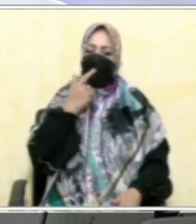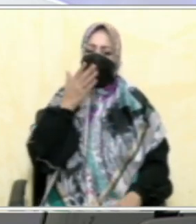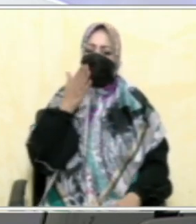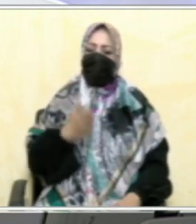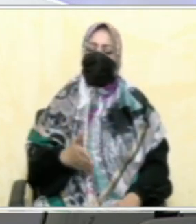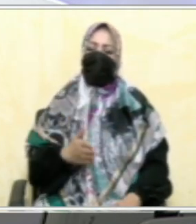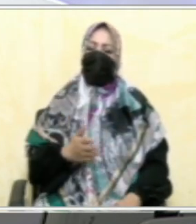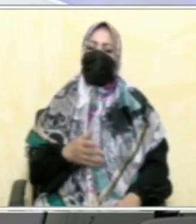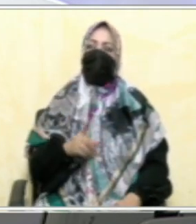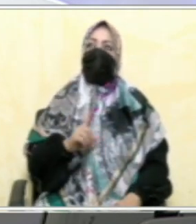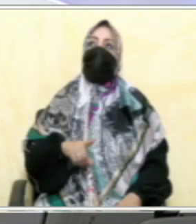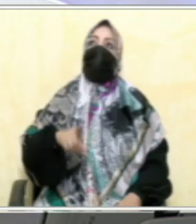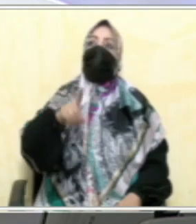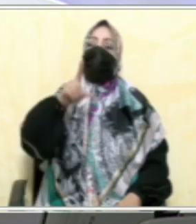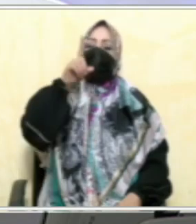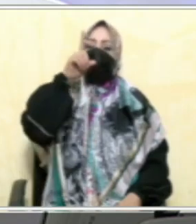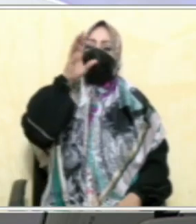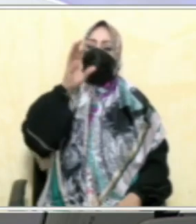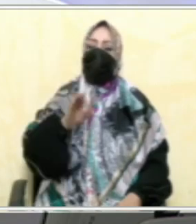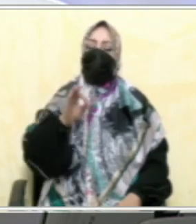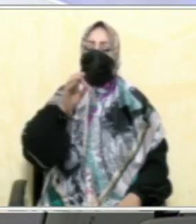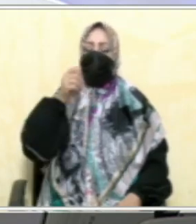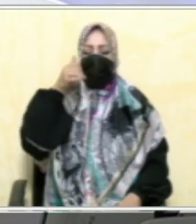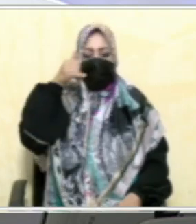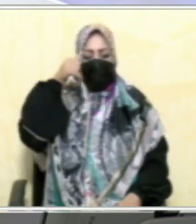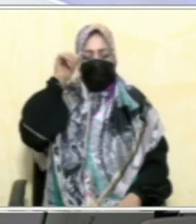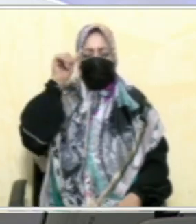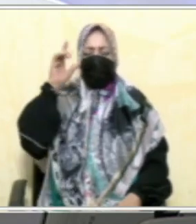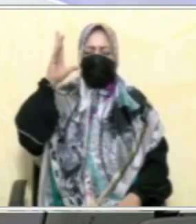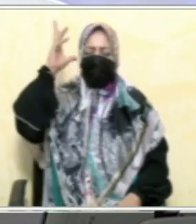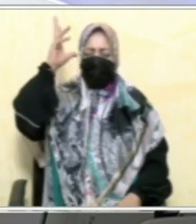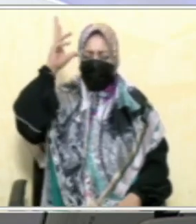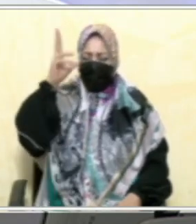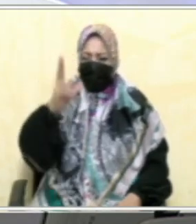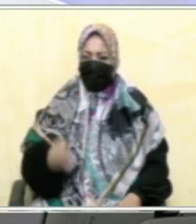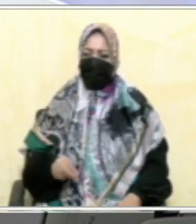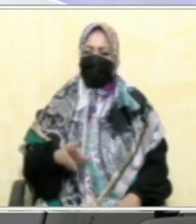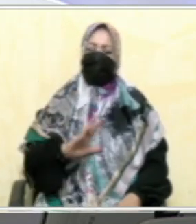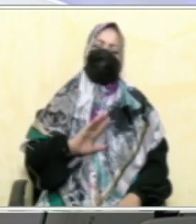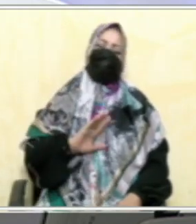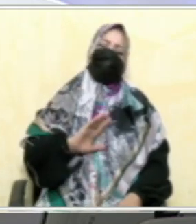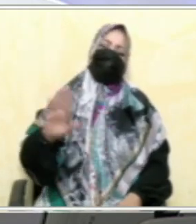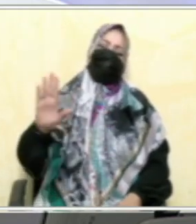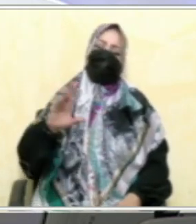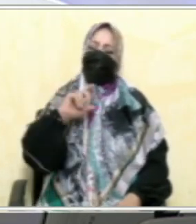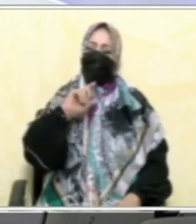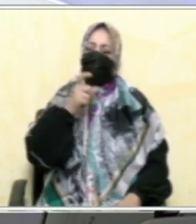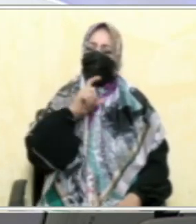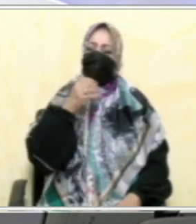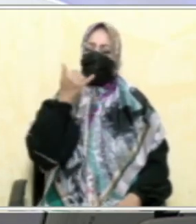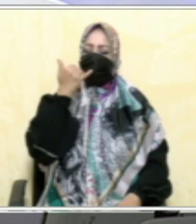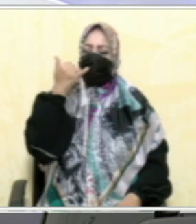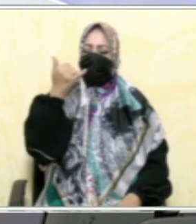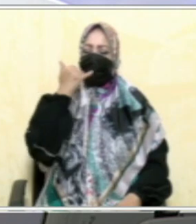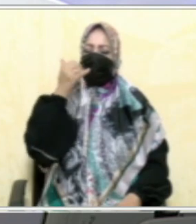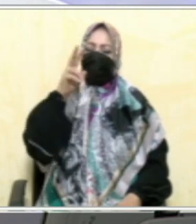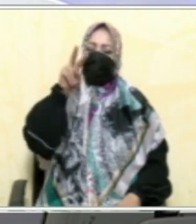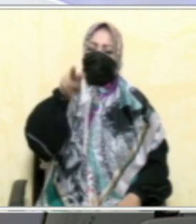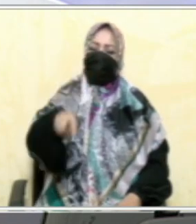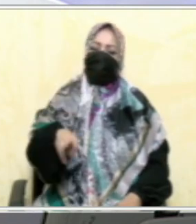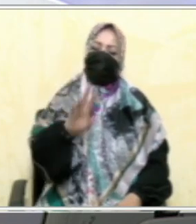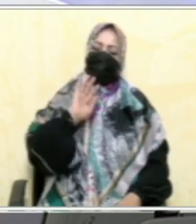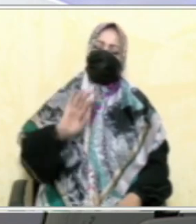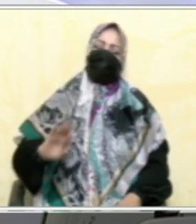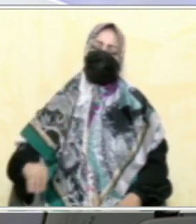في أيام الحيض لا بأس أن تقرأيها من المصحف، من الهاتف، من الهاتف، تفتحين